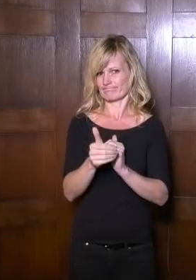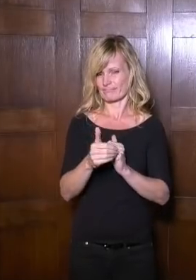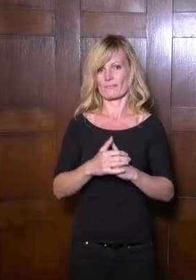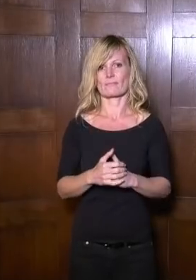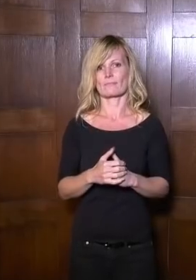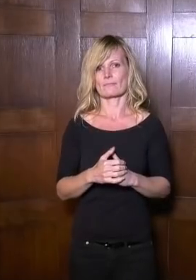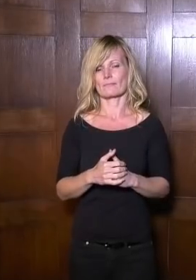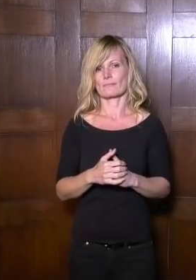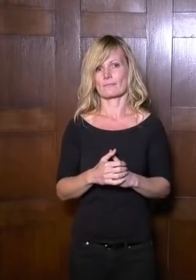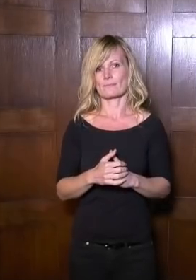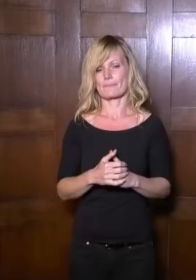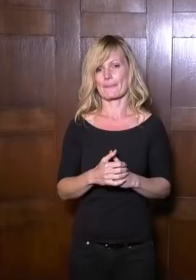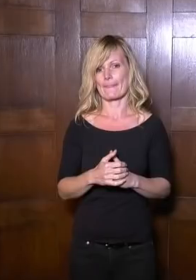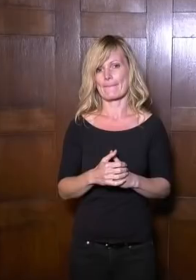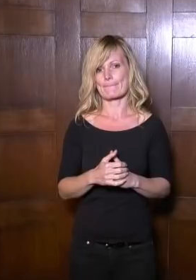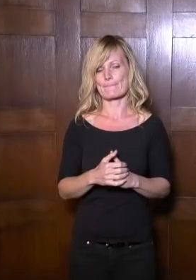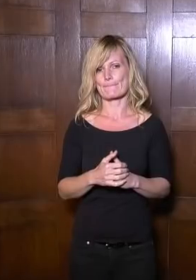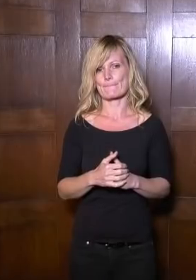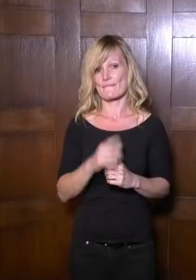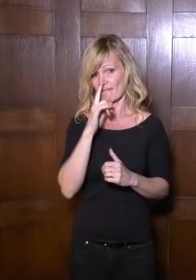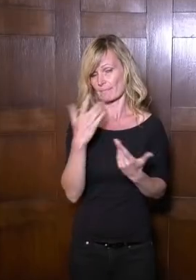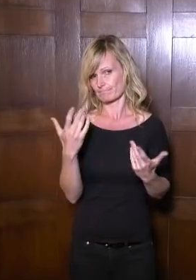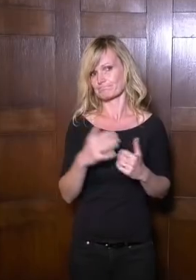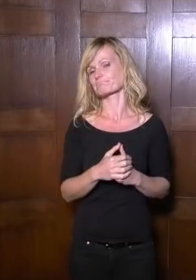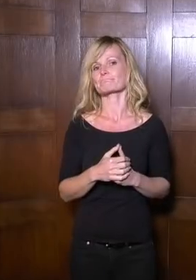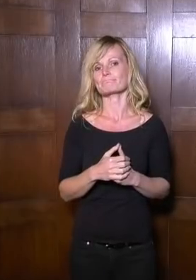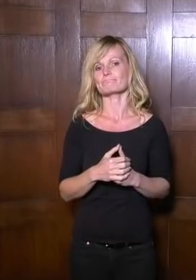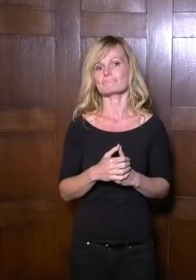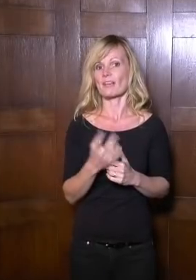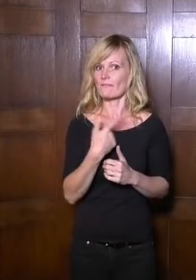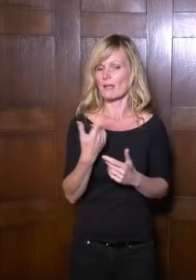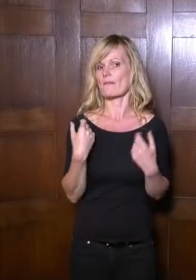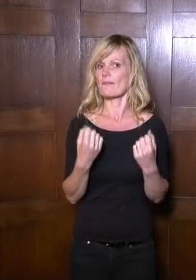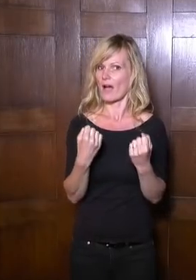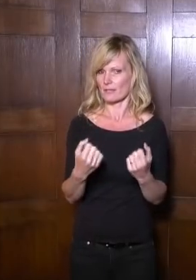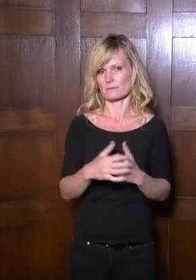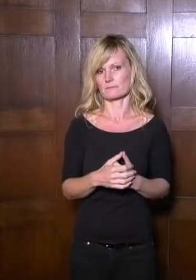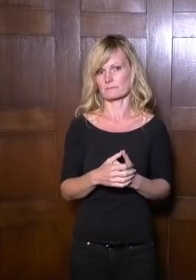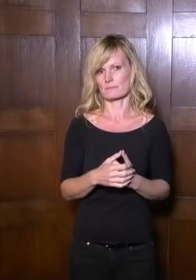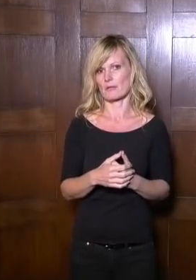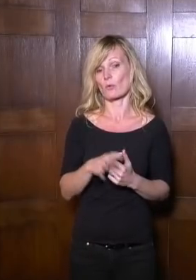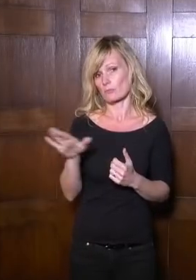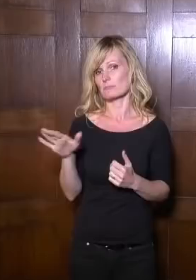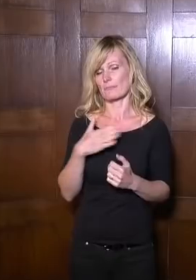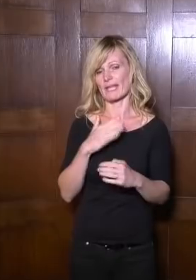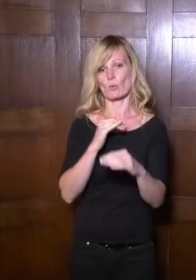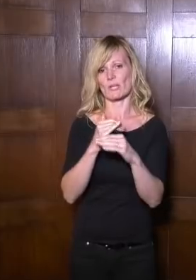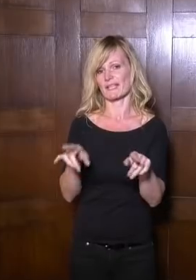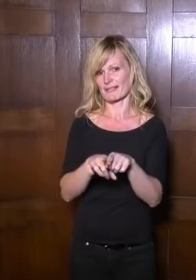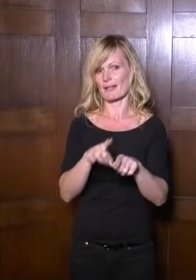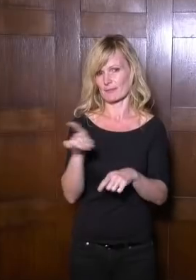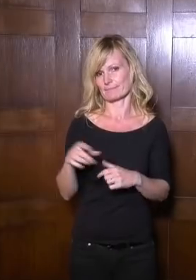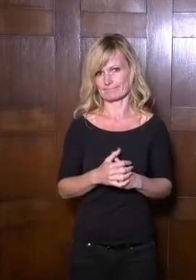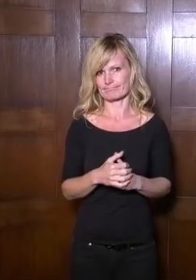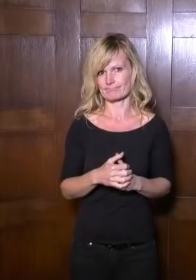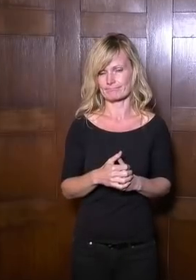Sachen rangehen, der Hauptsache fahren, dann bin ich, also ich spreche da auch für meine Kollegen, doch etwas